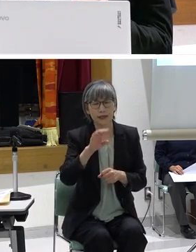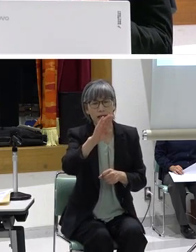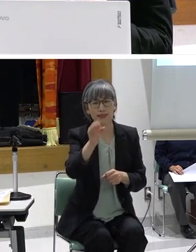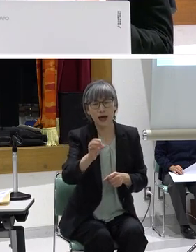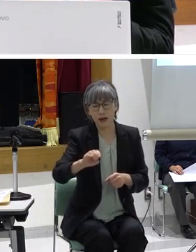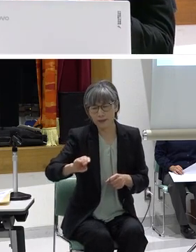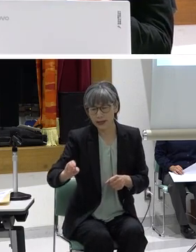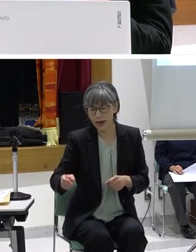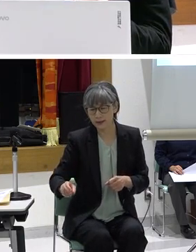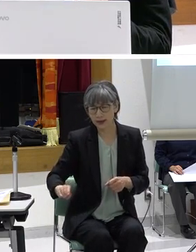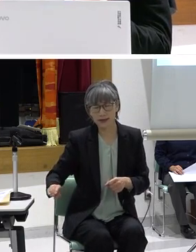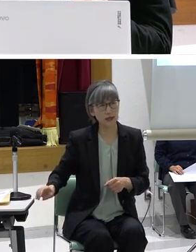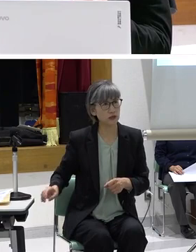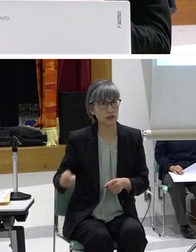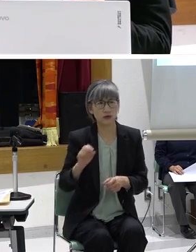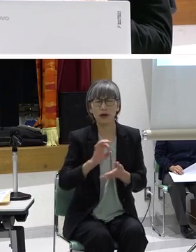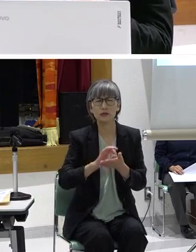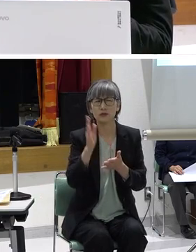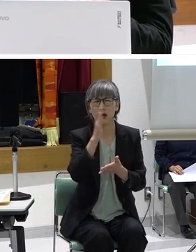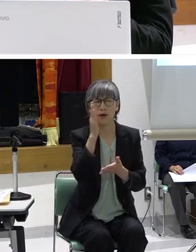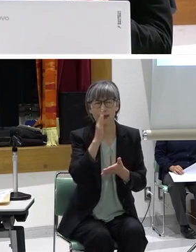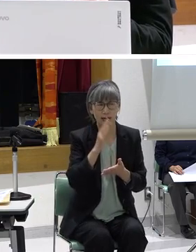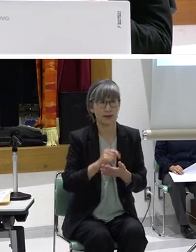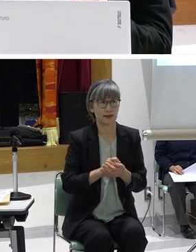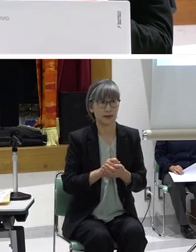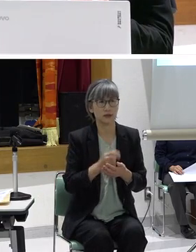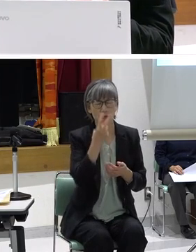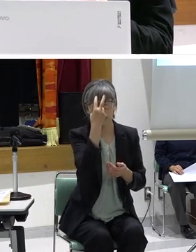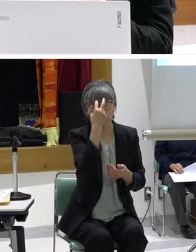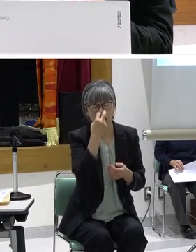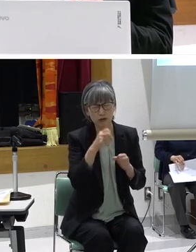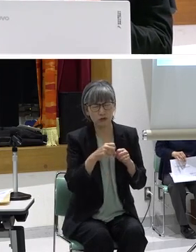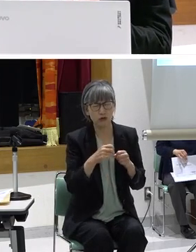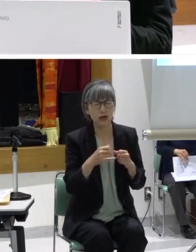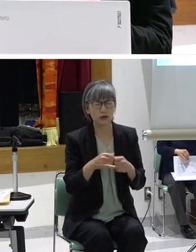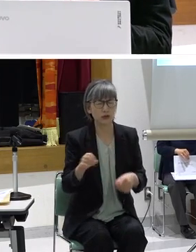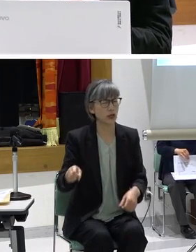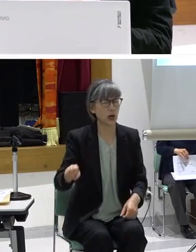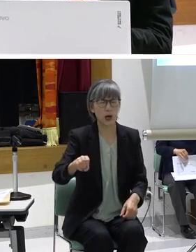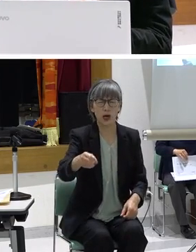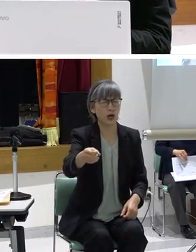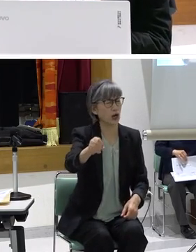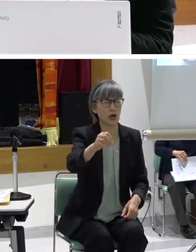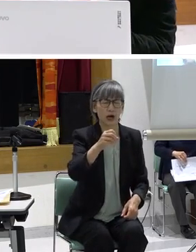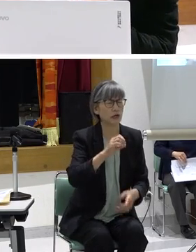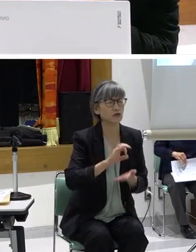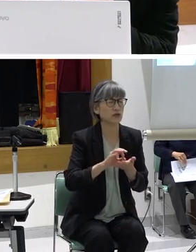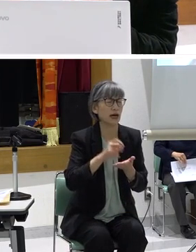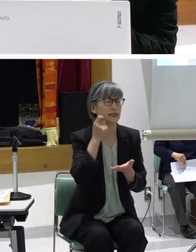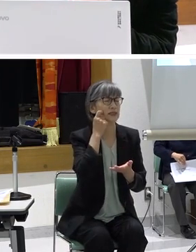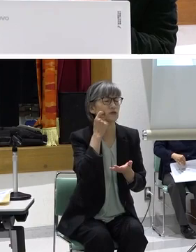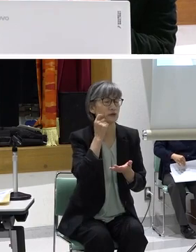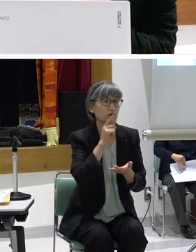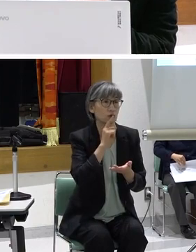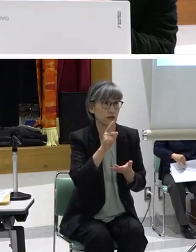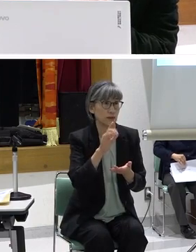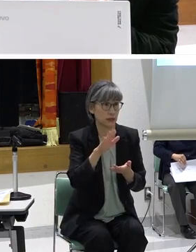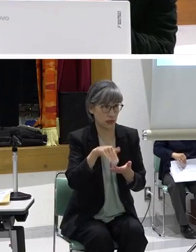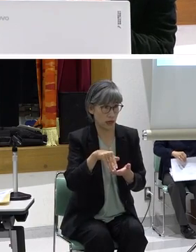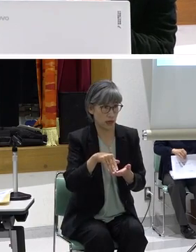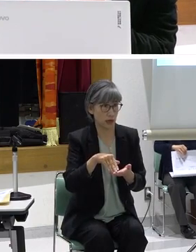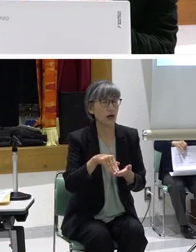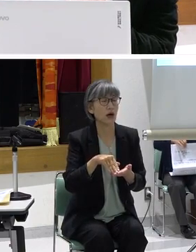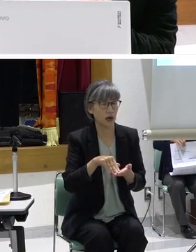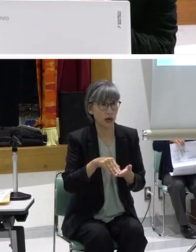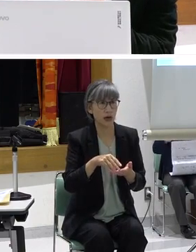型手すりは使わないというようなこととか、これ視覚障害の人がちゃんと評価をして、波型手すりは 何